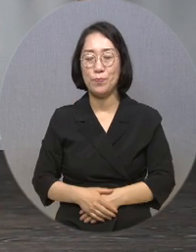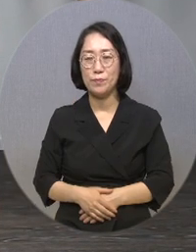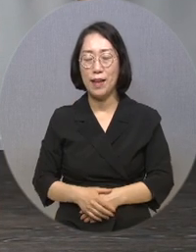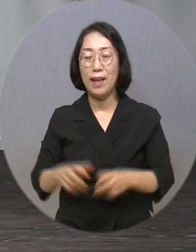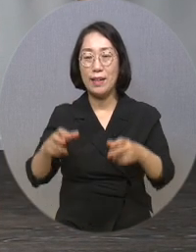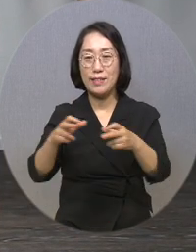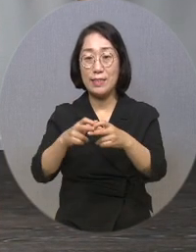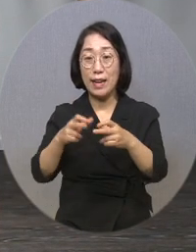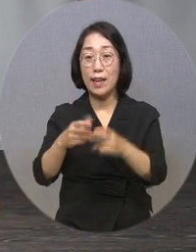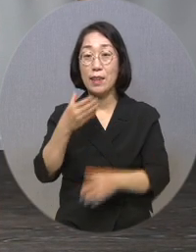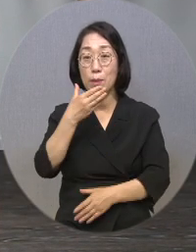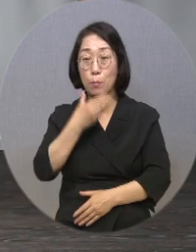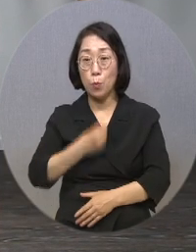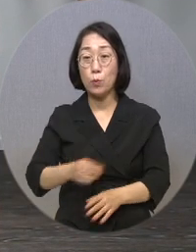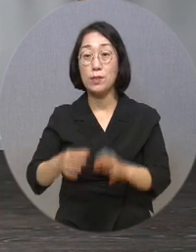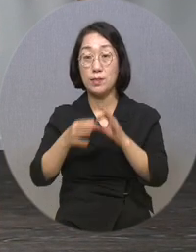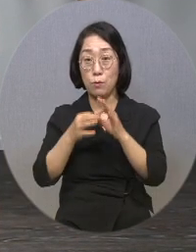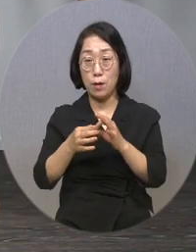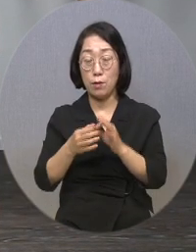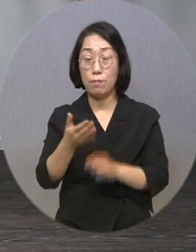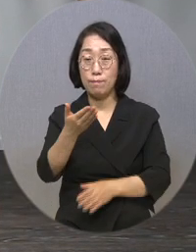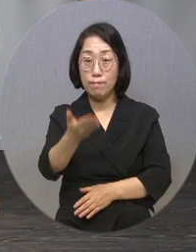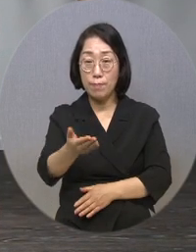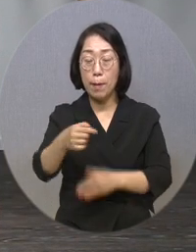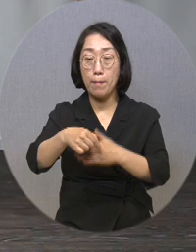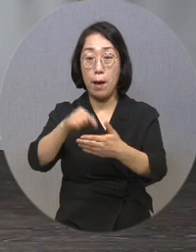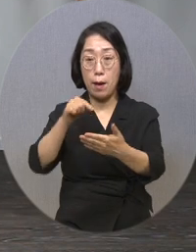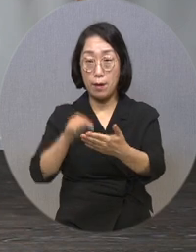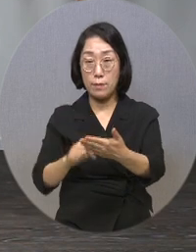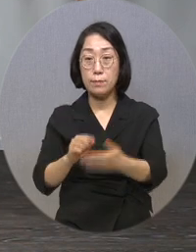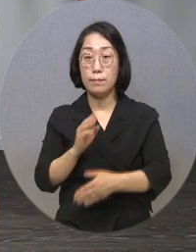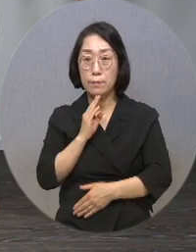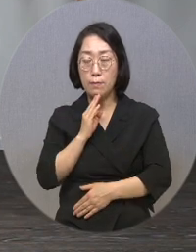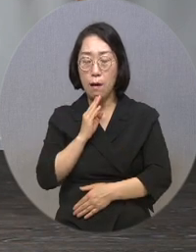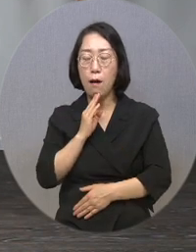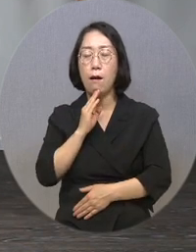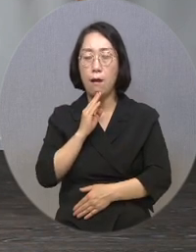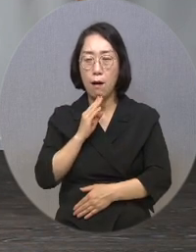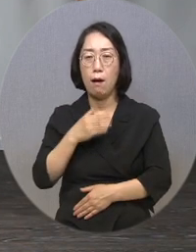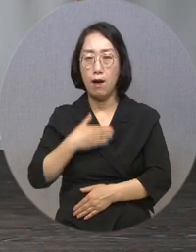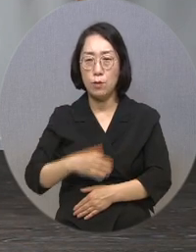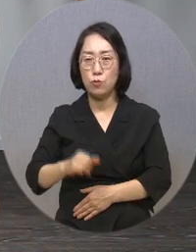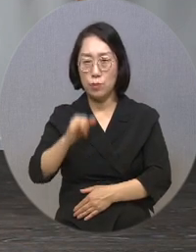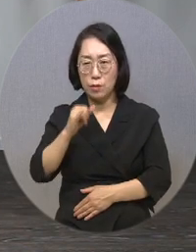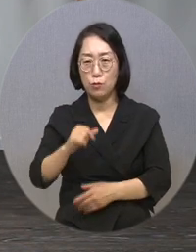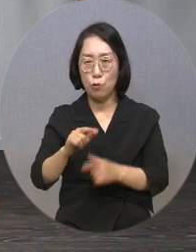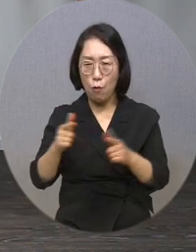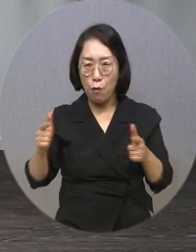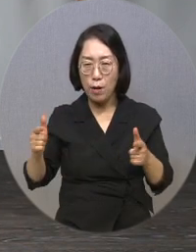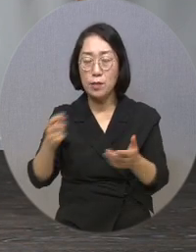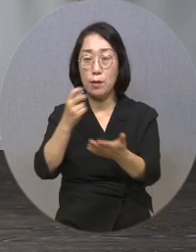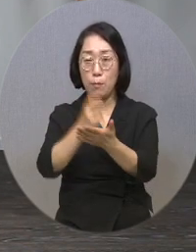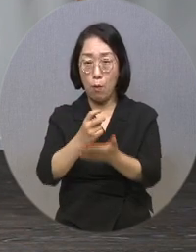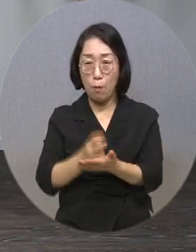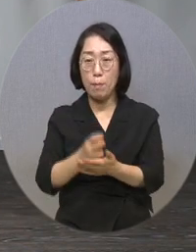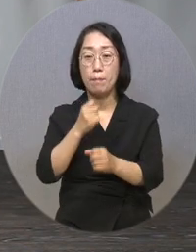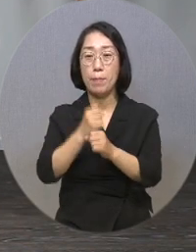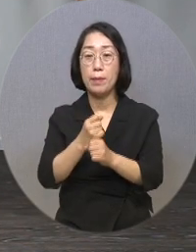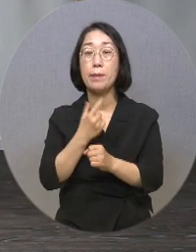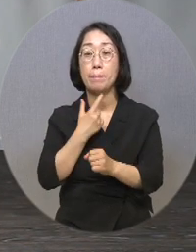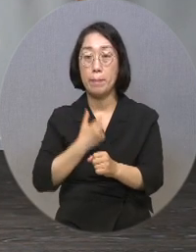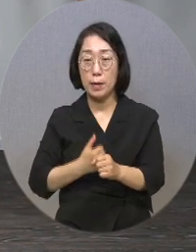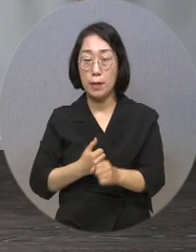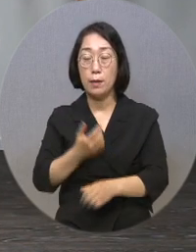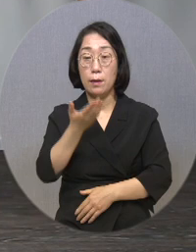장애인 복지에 대한 이제 의원님의 마음을 되게 많이 알 수 있는 조례들을 이제 많이 발표를 해주셨어요. 네,